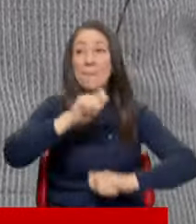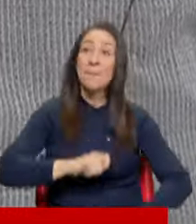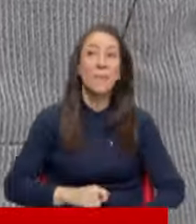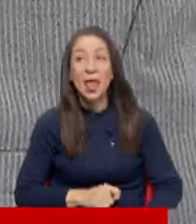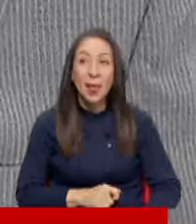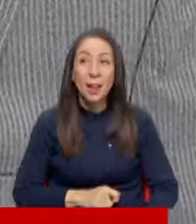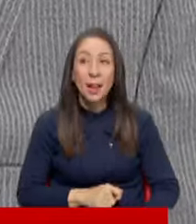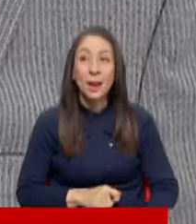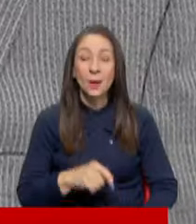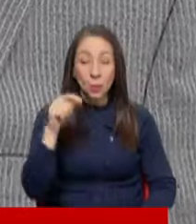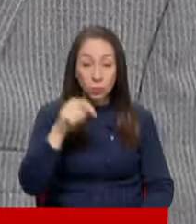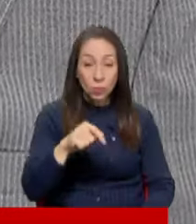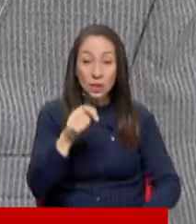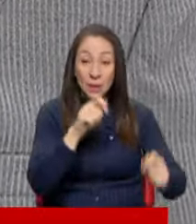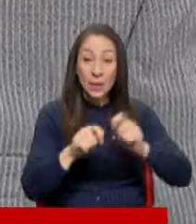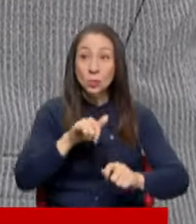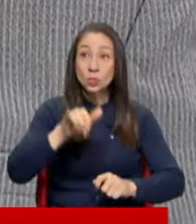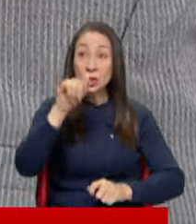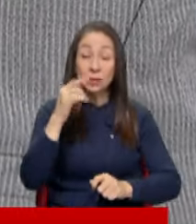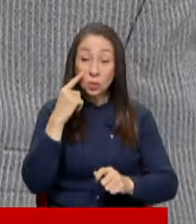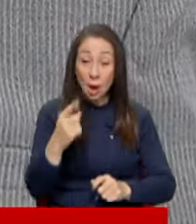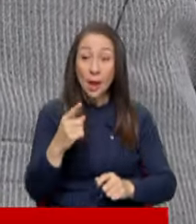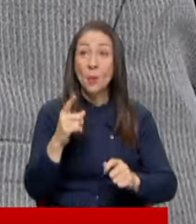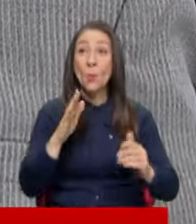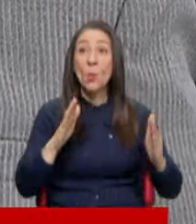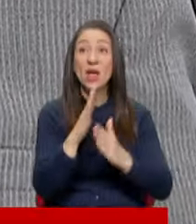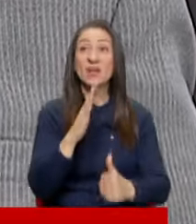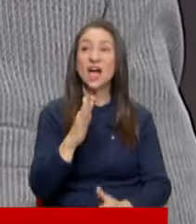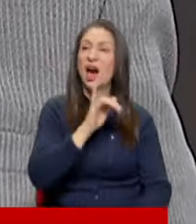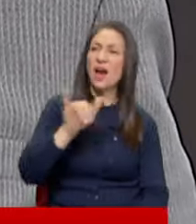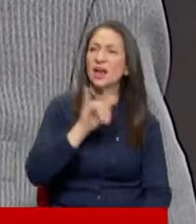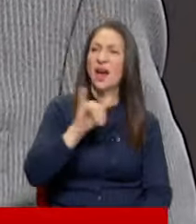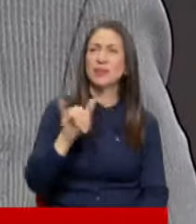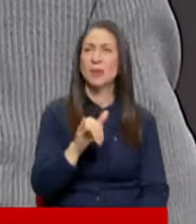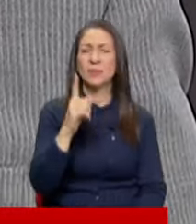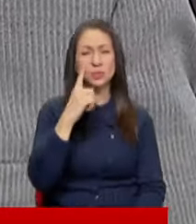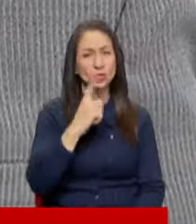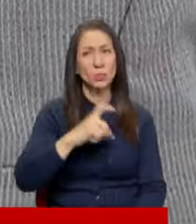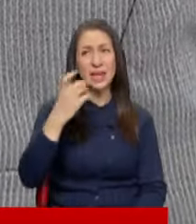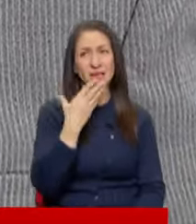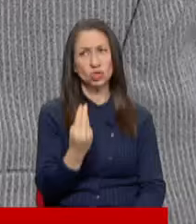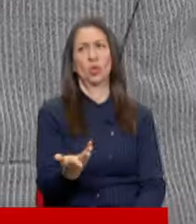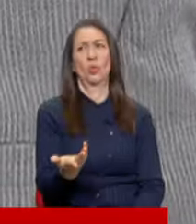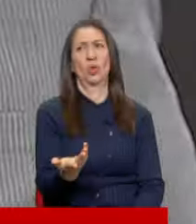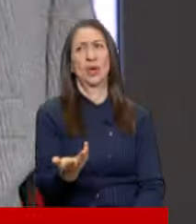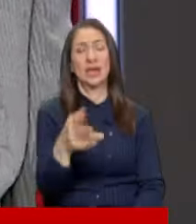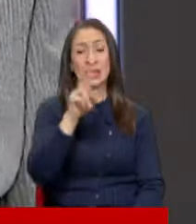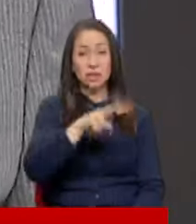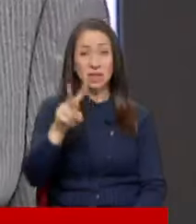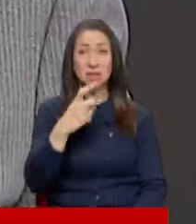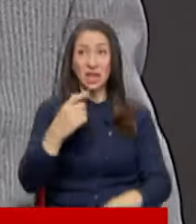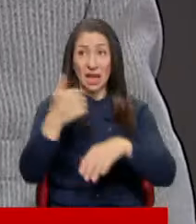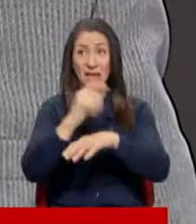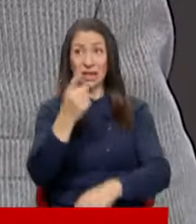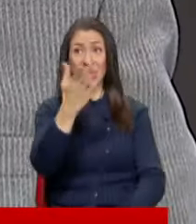ülkede bugün yapılan uçaklar üzerinden muhalefete hakaret etmek bir cumhurbaşkanına yakışıyor mu ya 22 yıldır